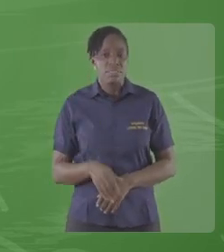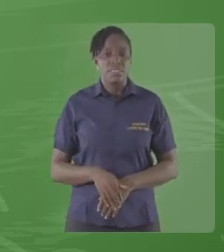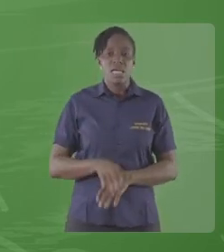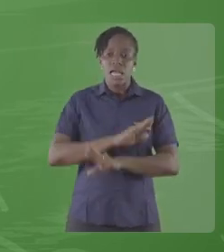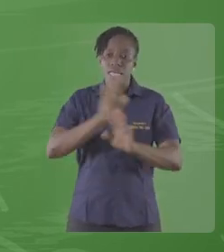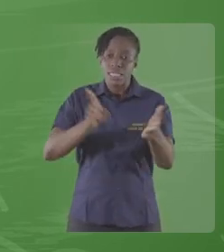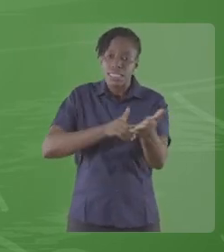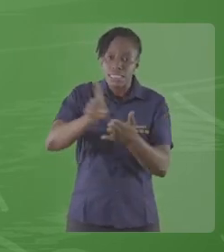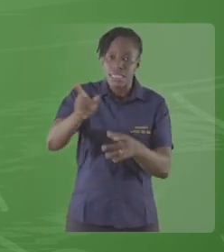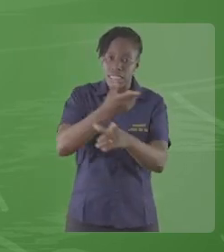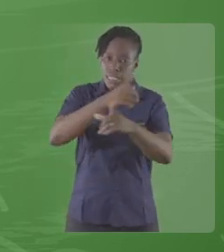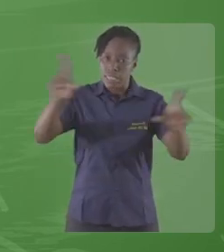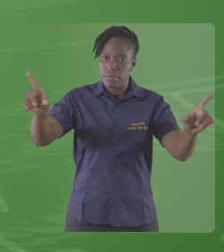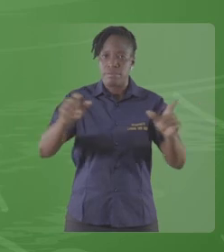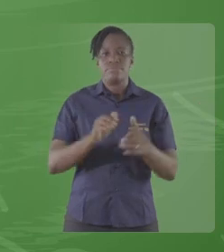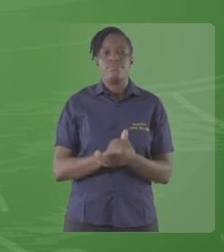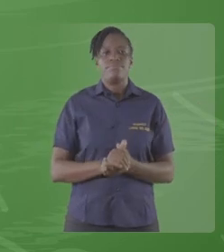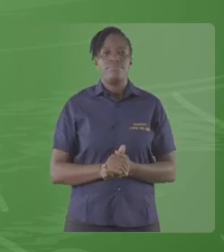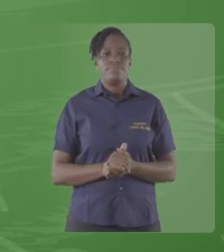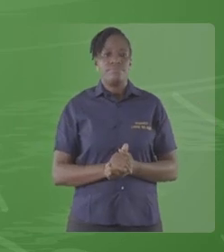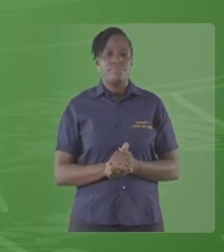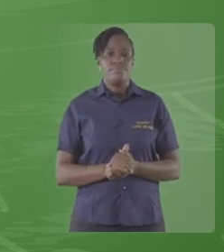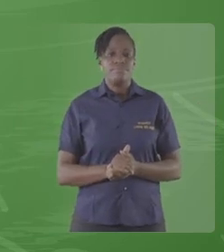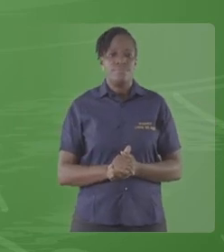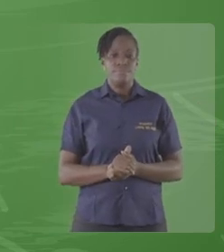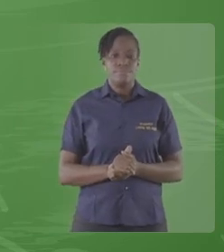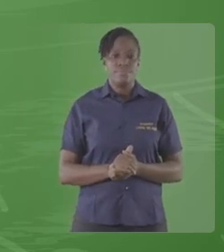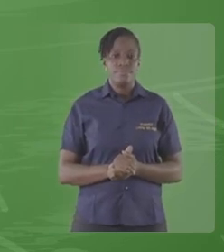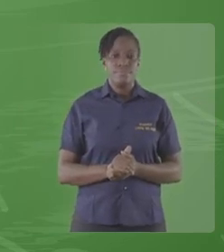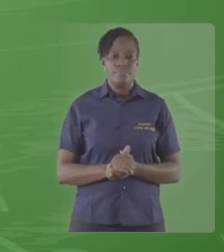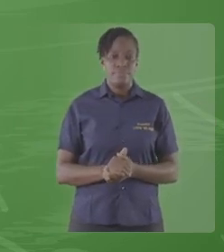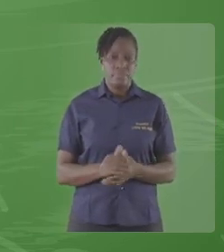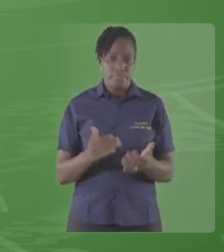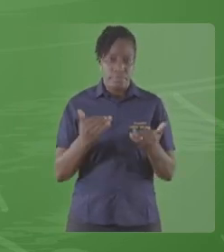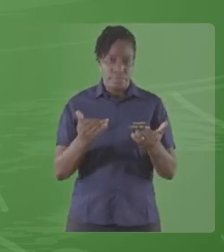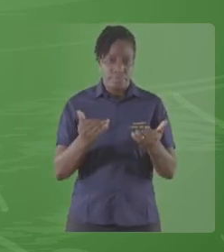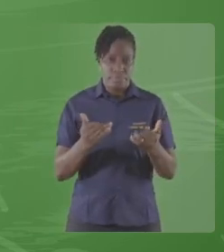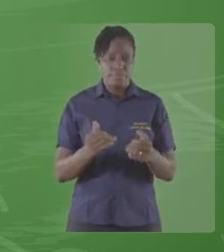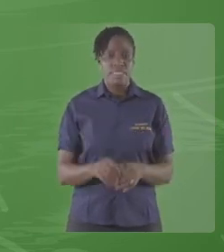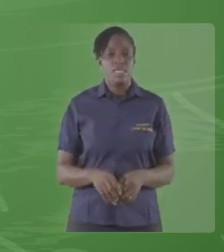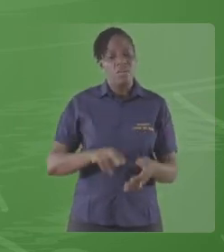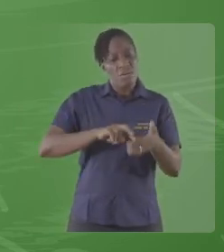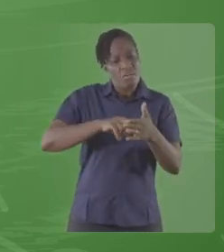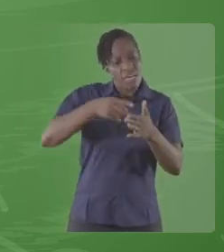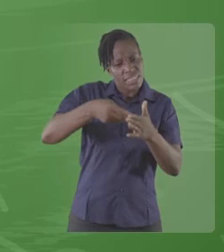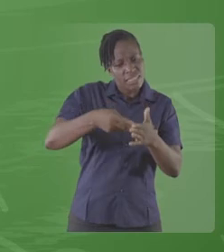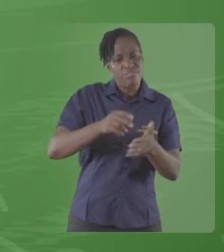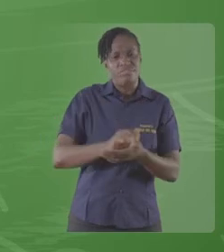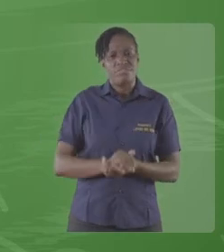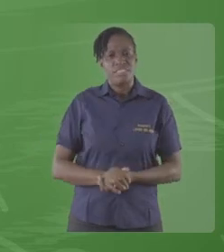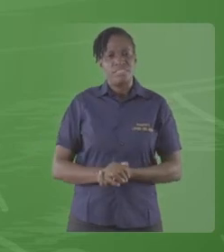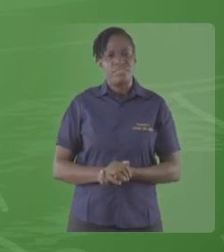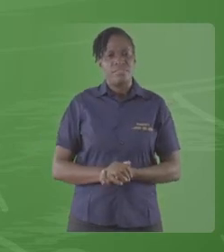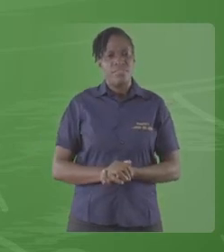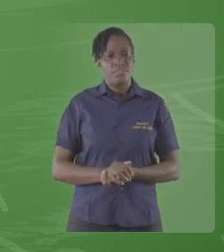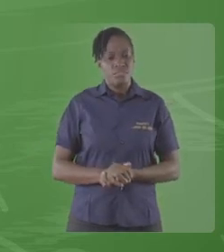discours indirect libre. Nous allons passer à la définition